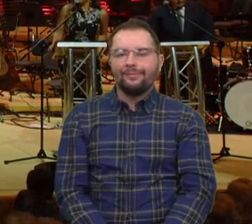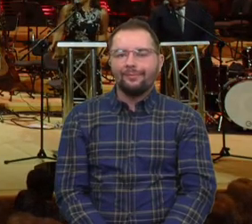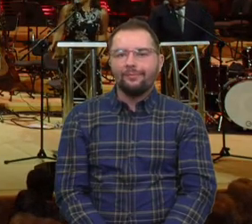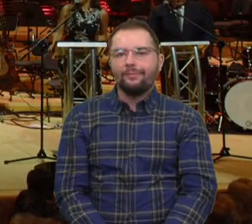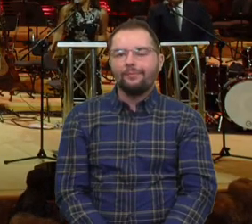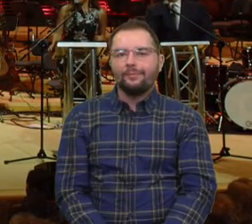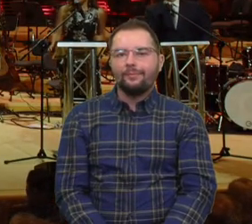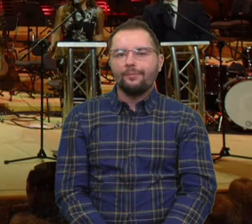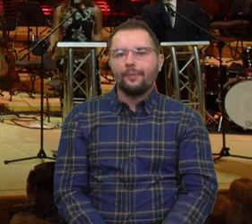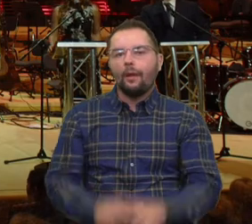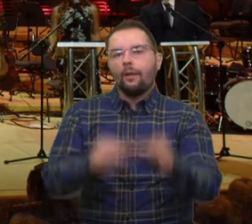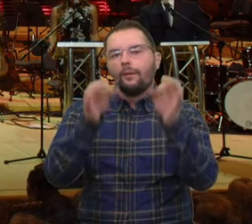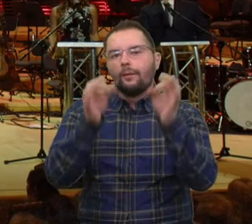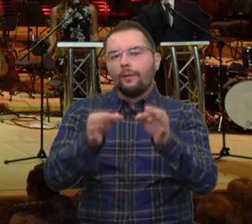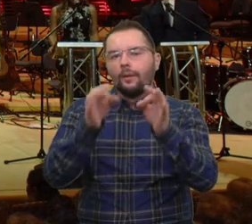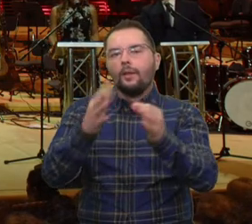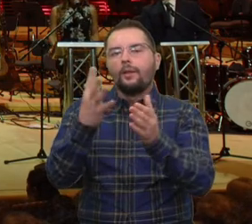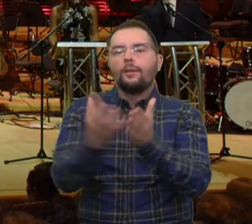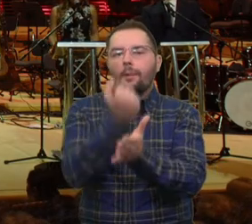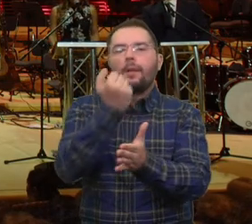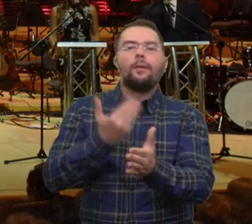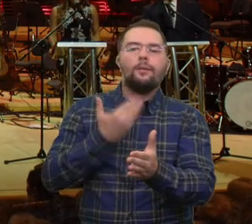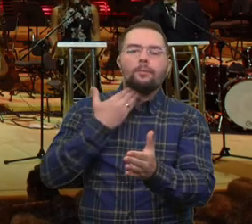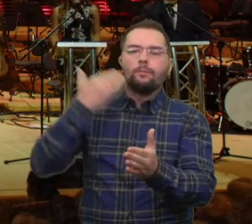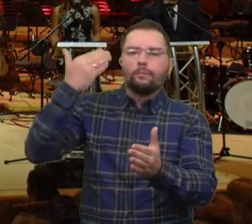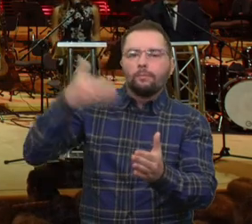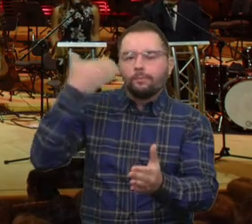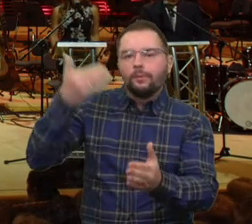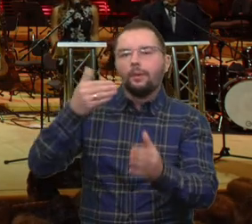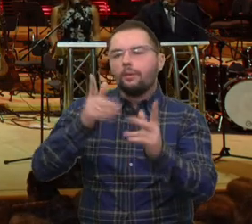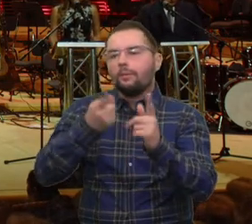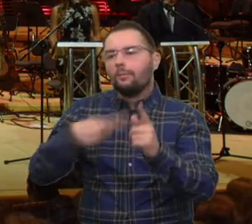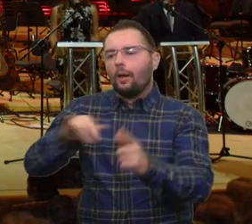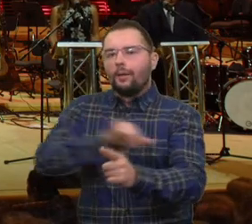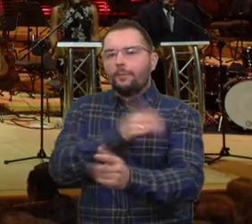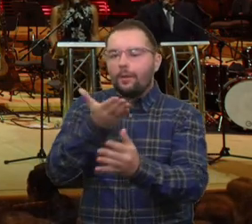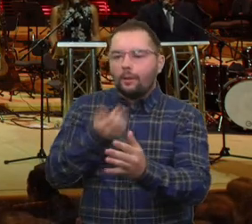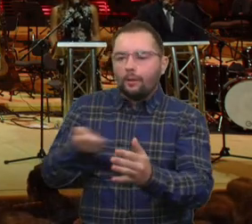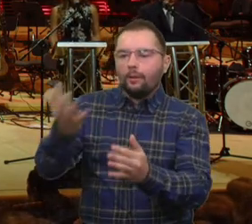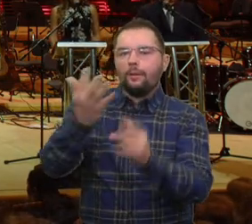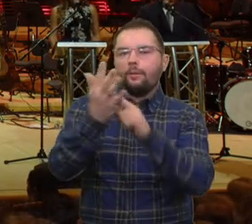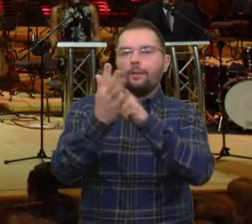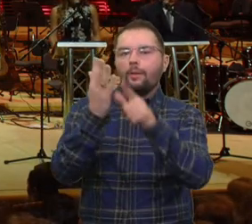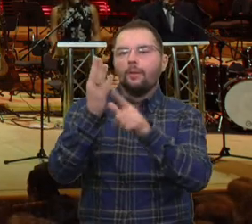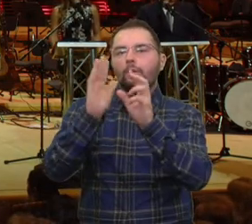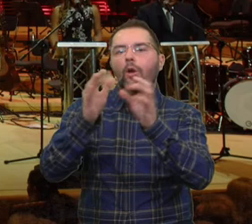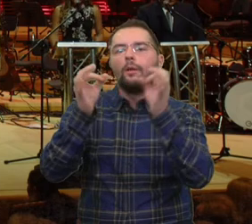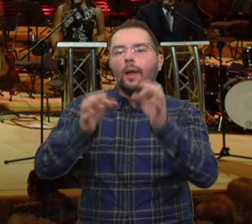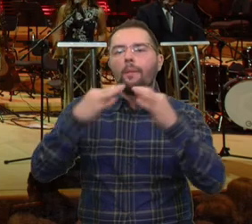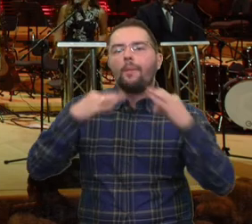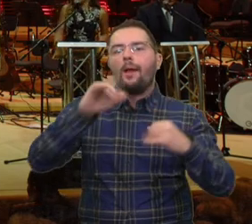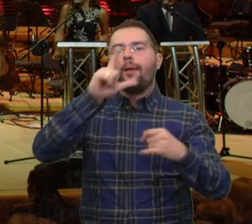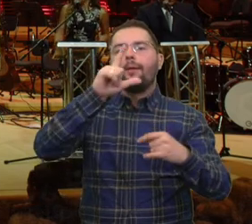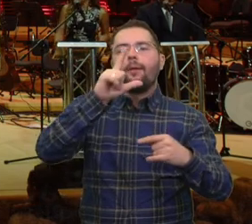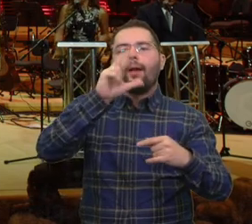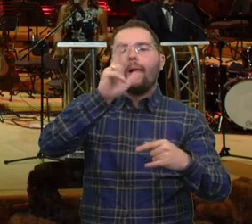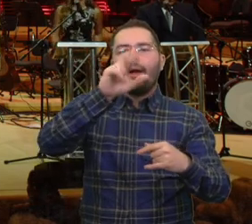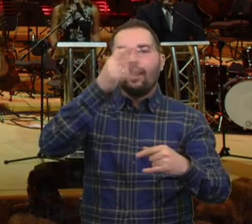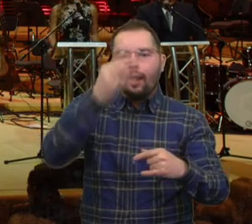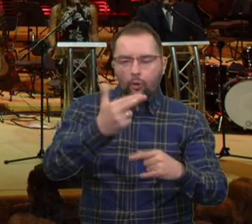I prosimy o zabranie głosu w imieniu wyróżnionych wójta gminy Wyry, panią Barbarę